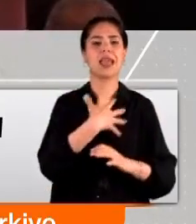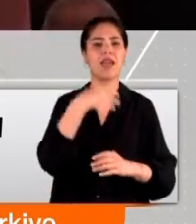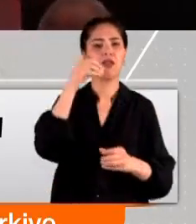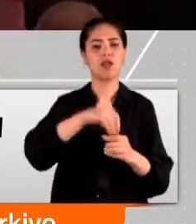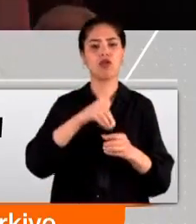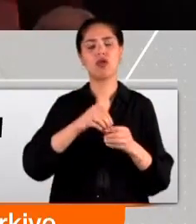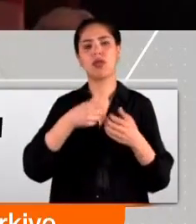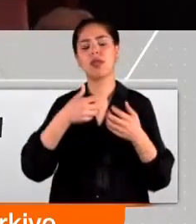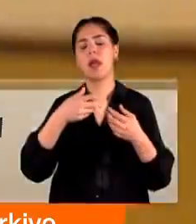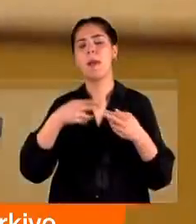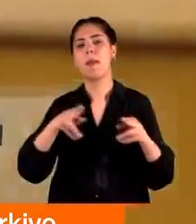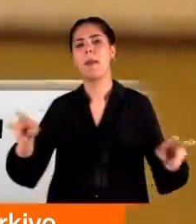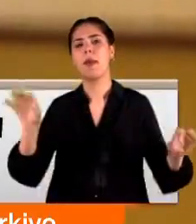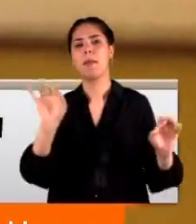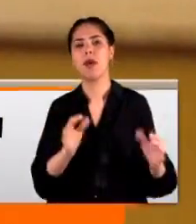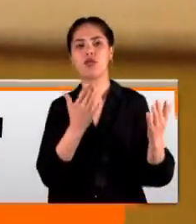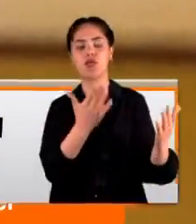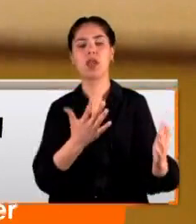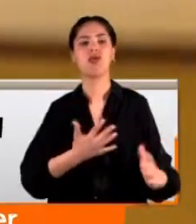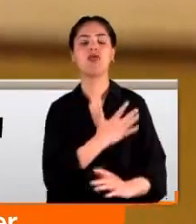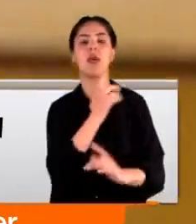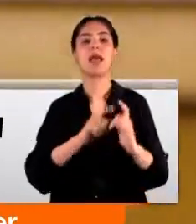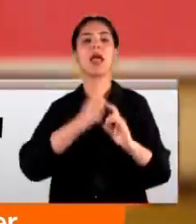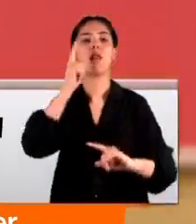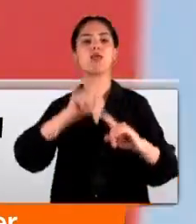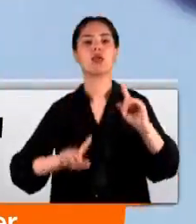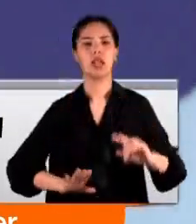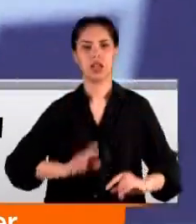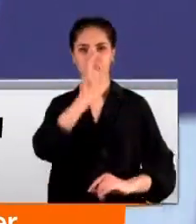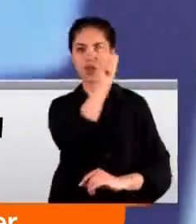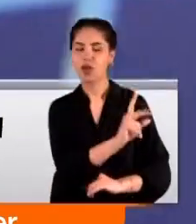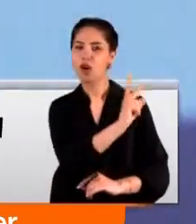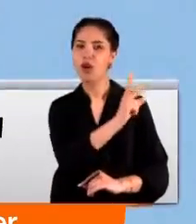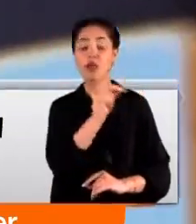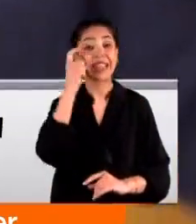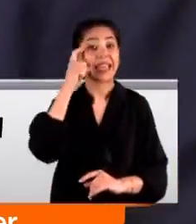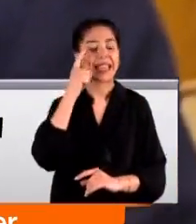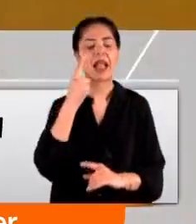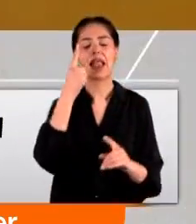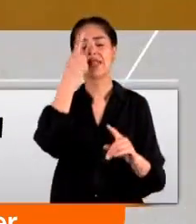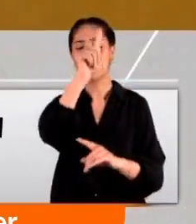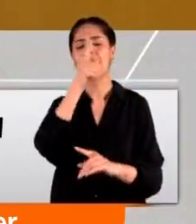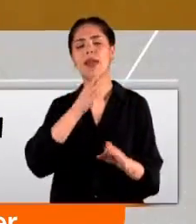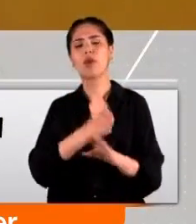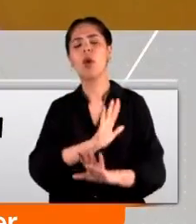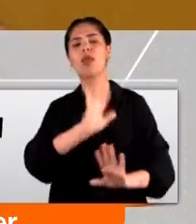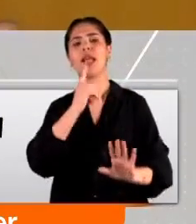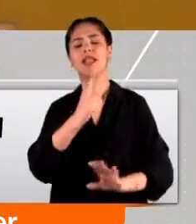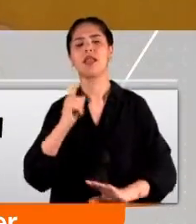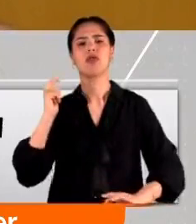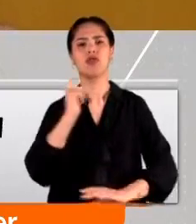solundan dökülmeye başladı. CHP Genel Başkanı Kemal Kılıçdaroğlu'nun iddialarını tek tek yalanladı. Tayyip